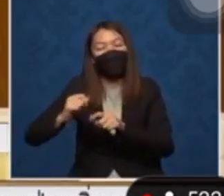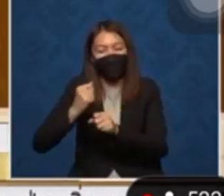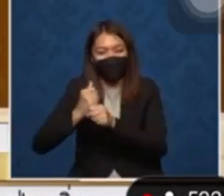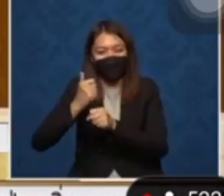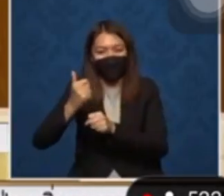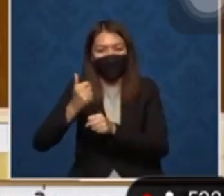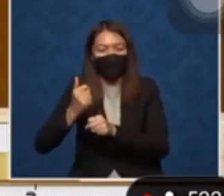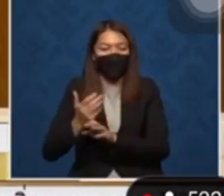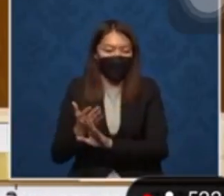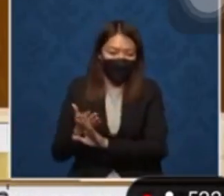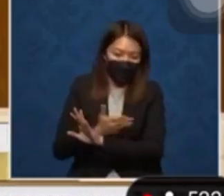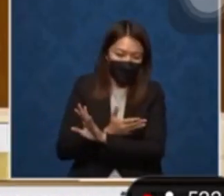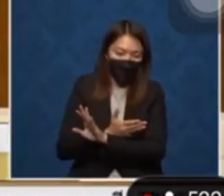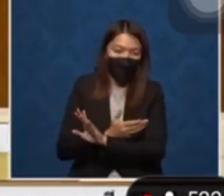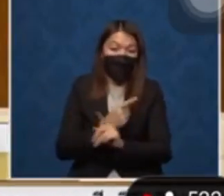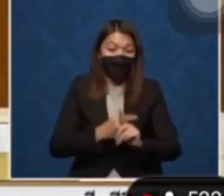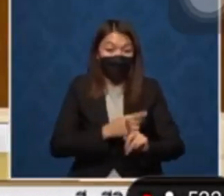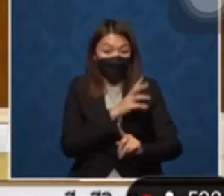ายน